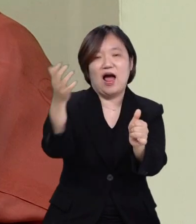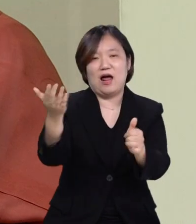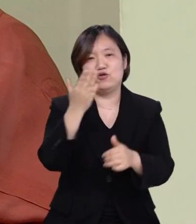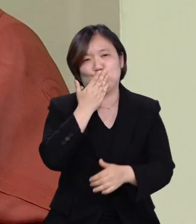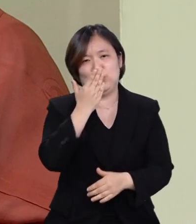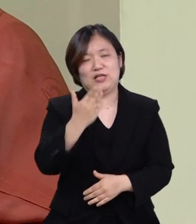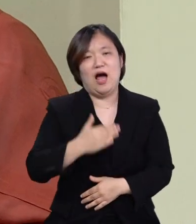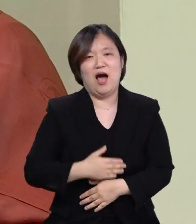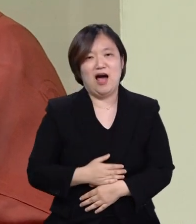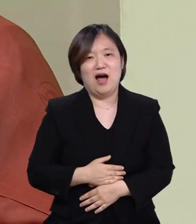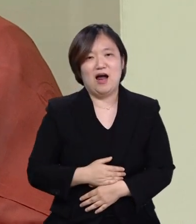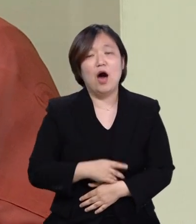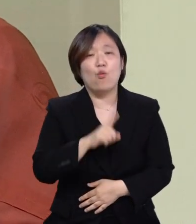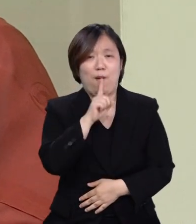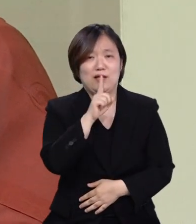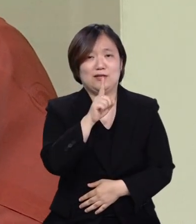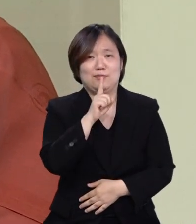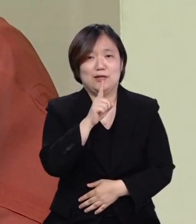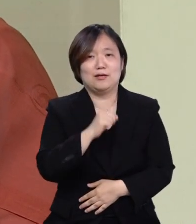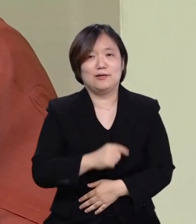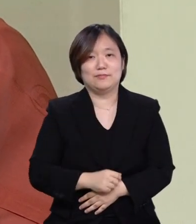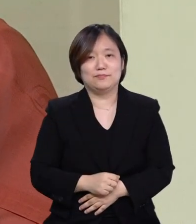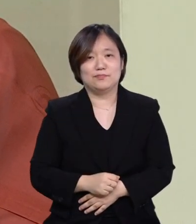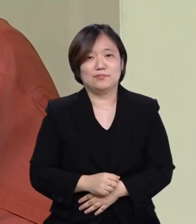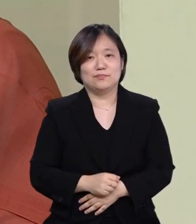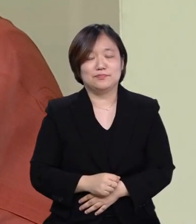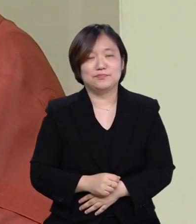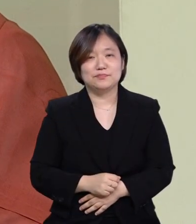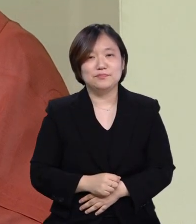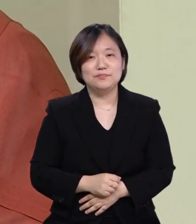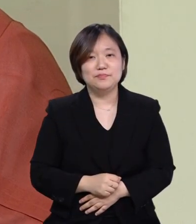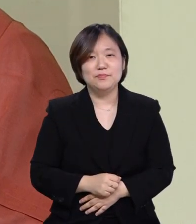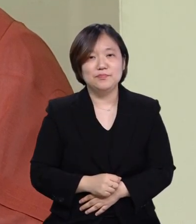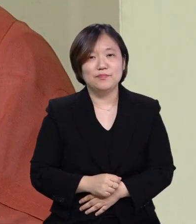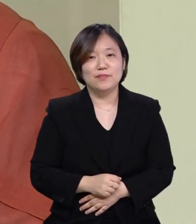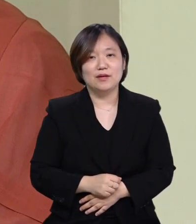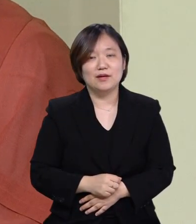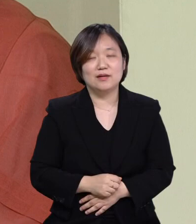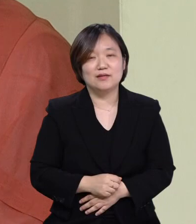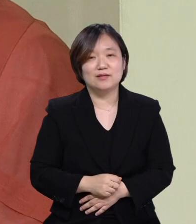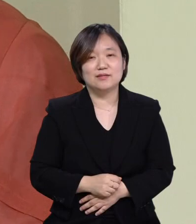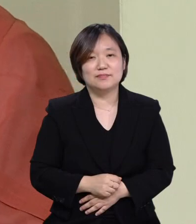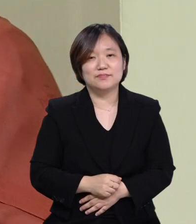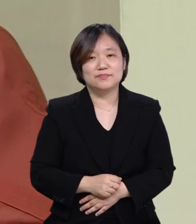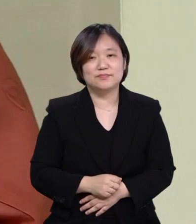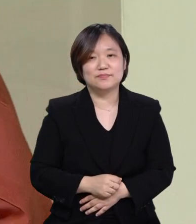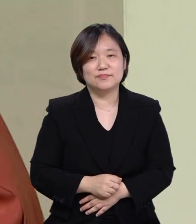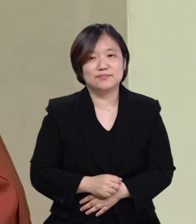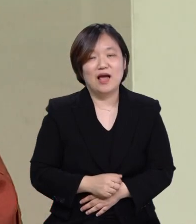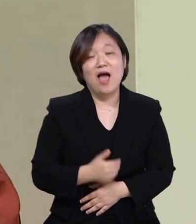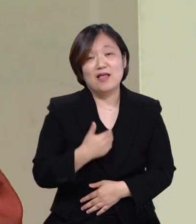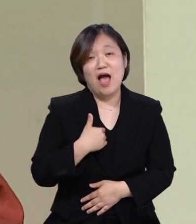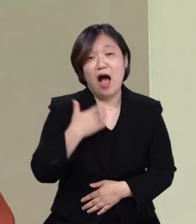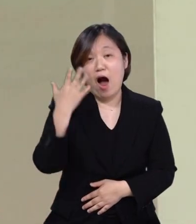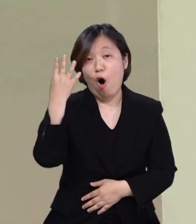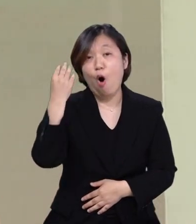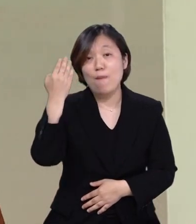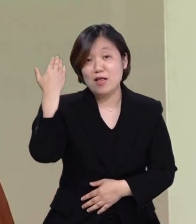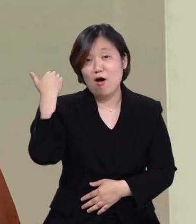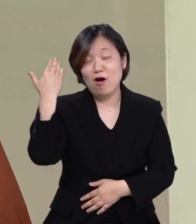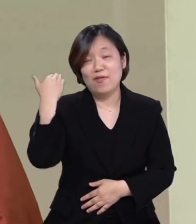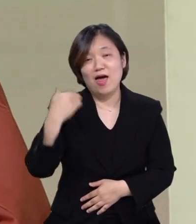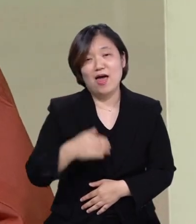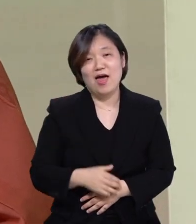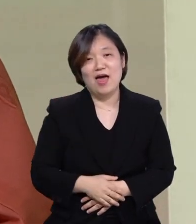그렇게 우리들에게 간곡하게 간곡하게 권유하고 계시는 겁니다 그래서 제가 얼마 전에